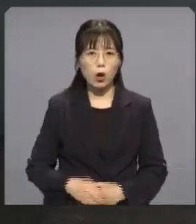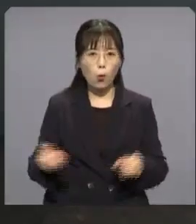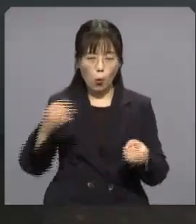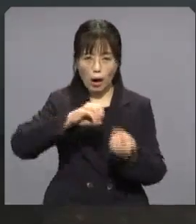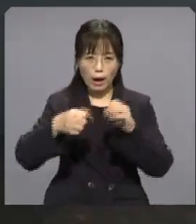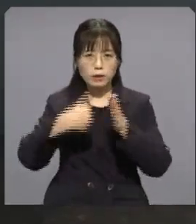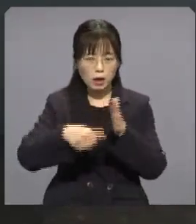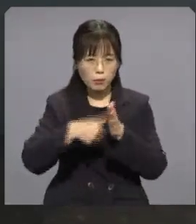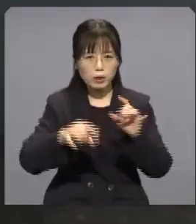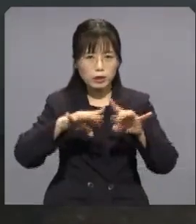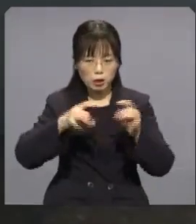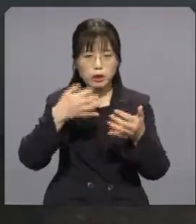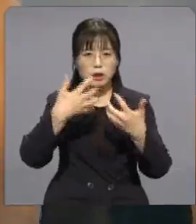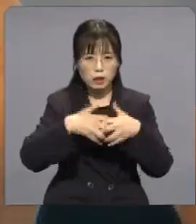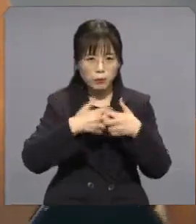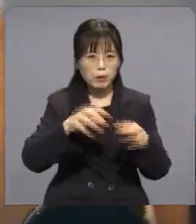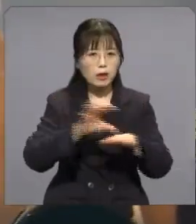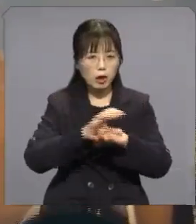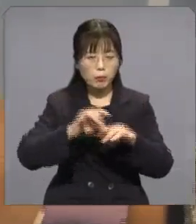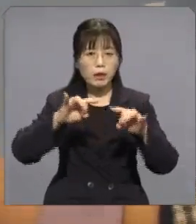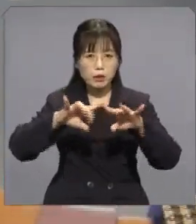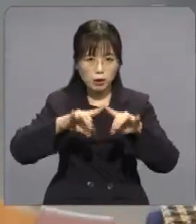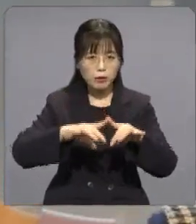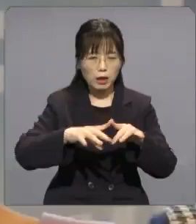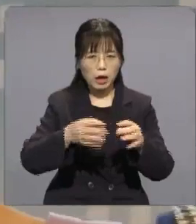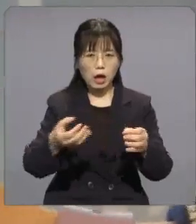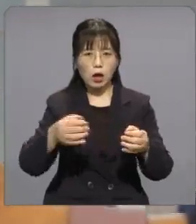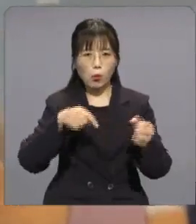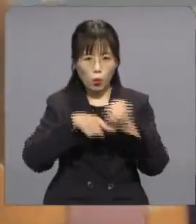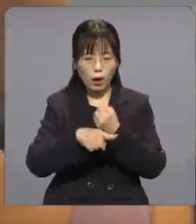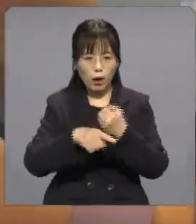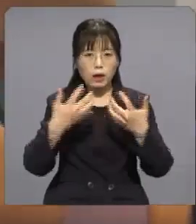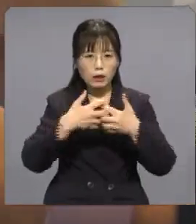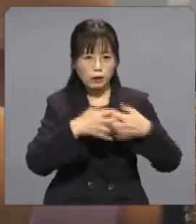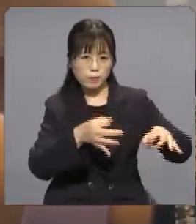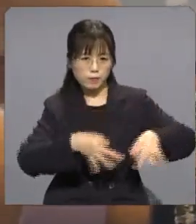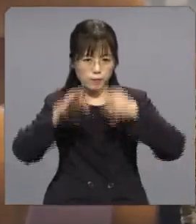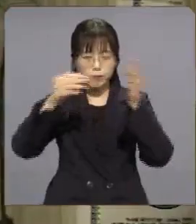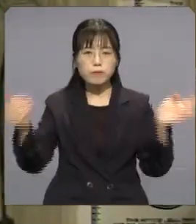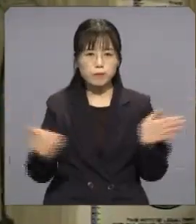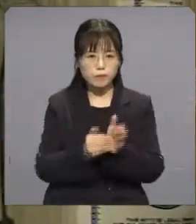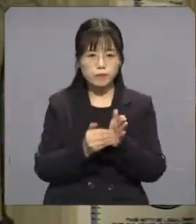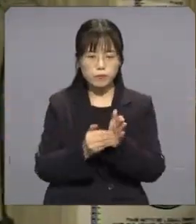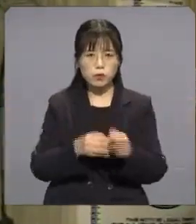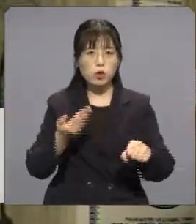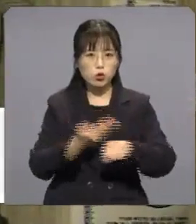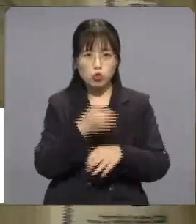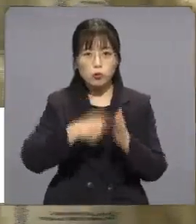화학제품과 전기장비 컴퓨터 전자 광학기기 등의 가격이 상승했습니다 수출물가지수는